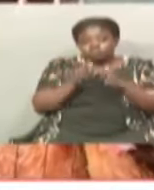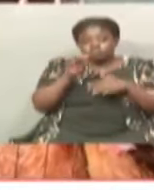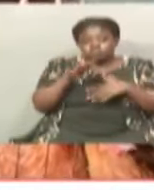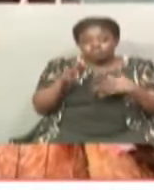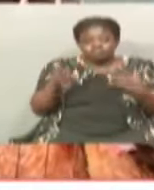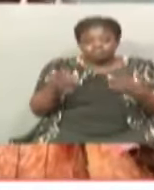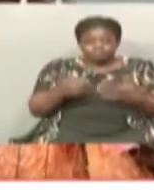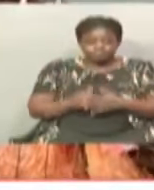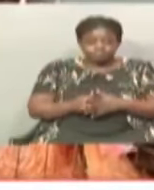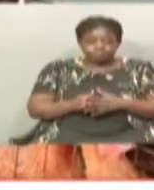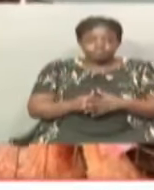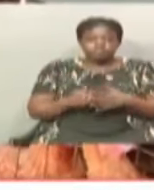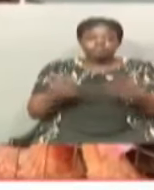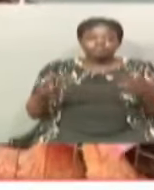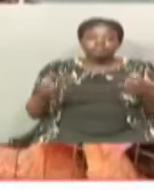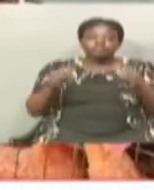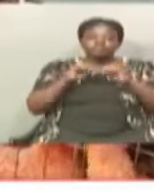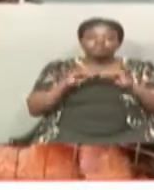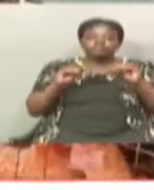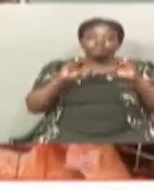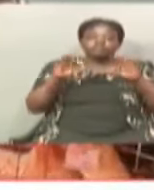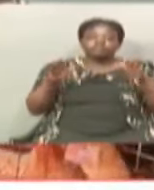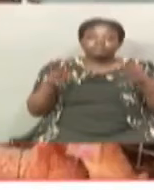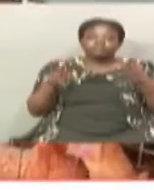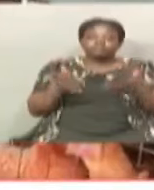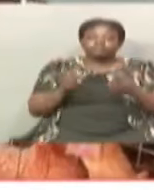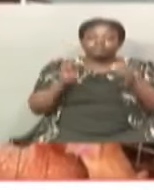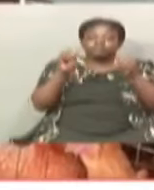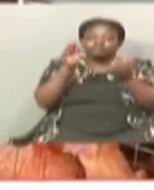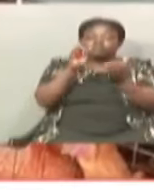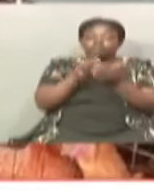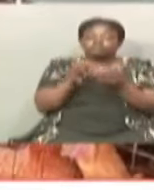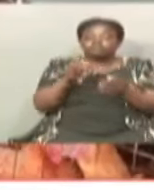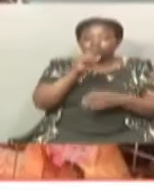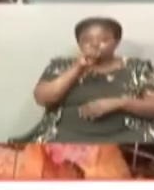Sirwanja agenda kubangula ku ngeri gy'osobola okulunda enkoko